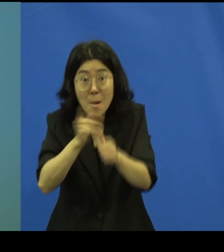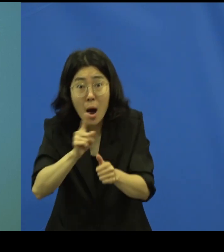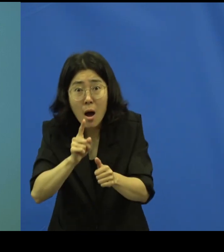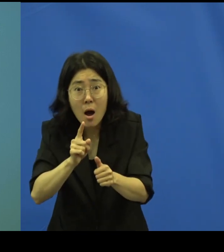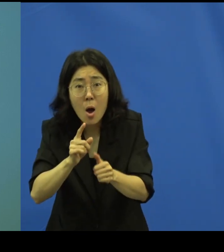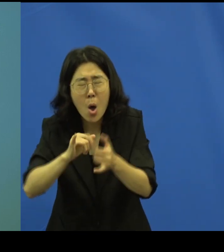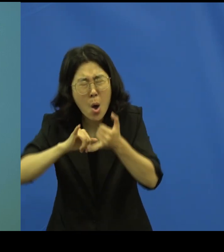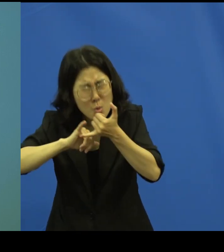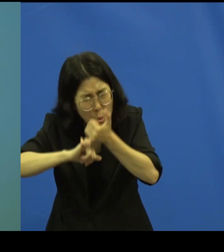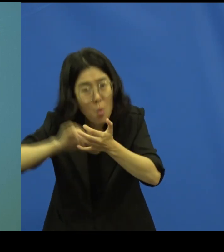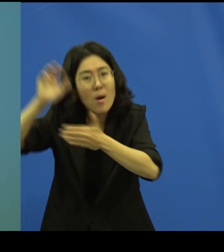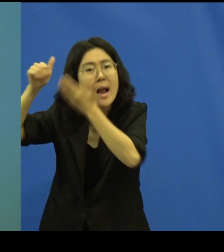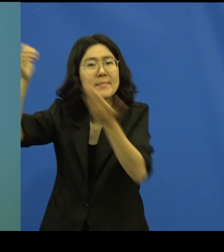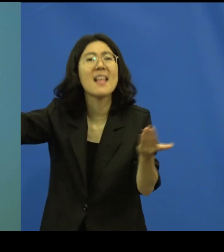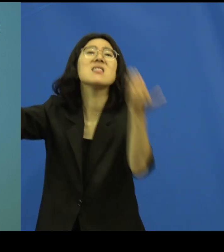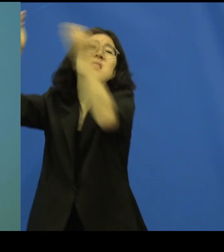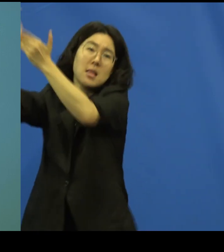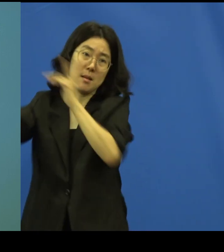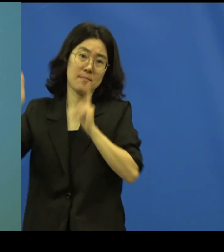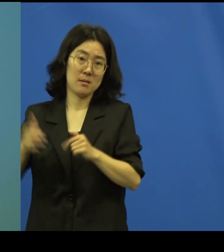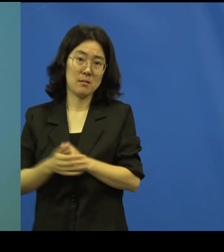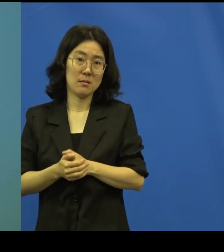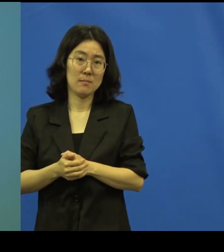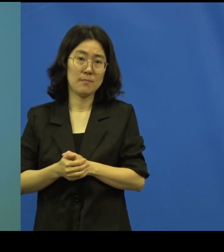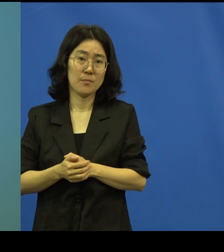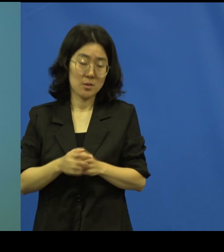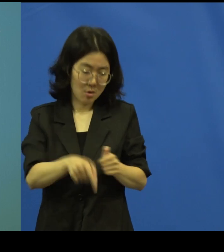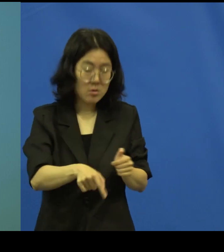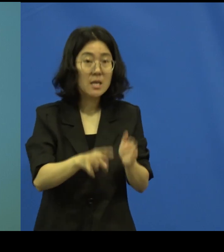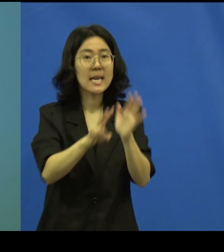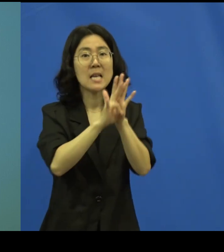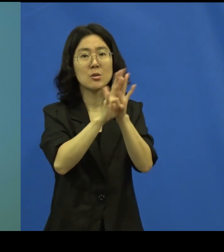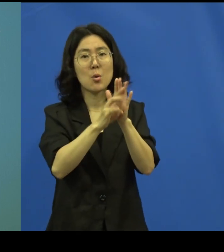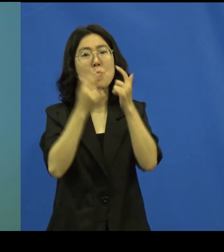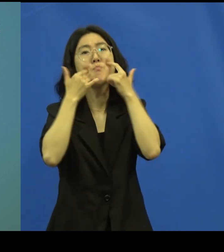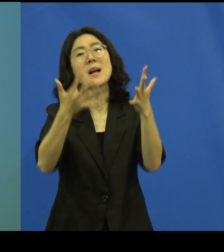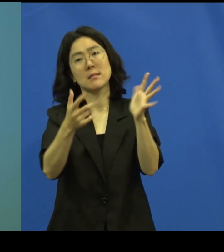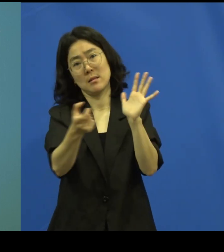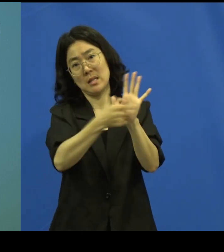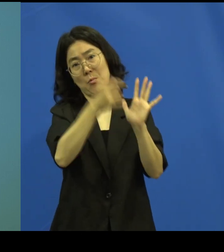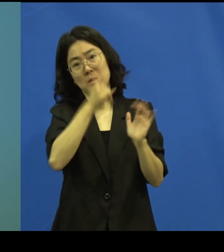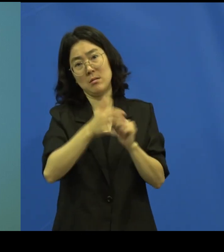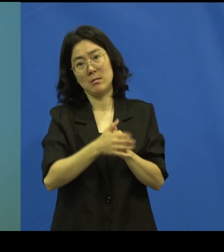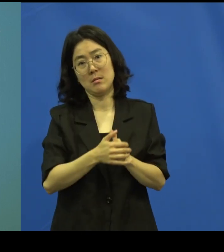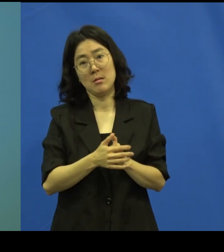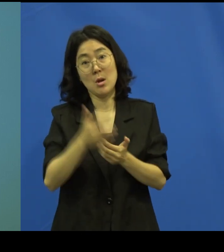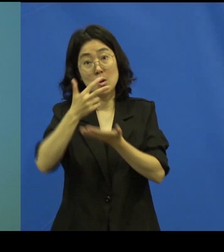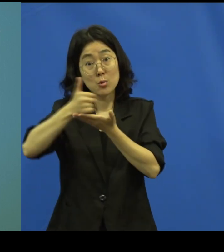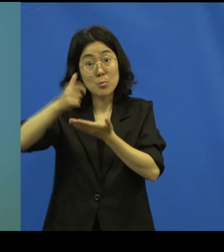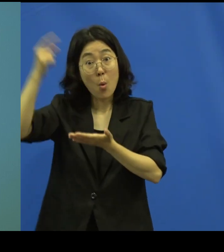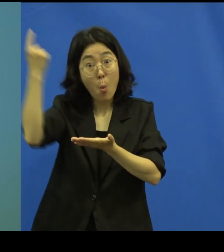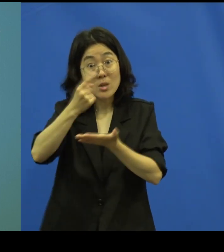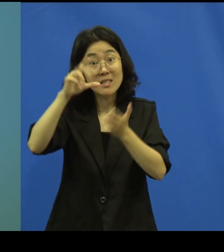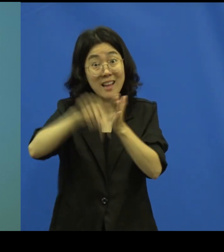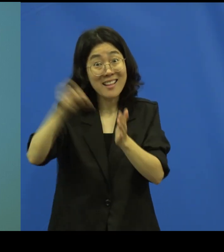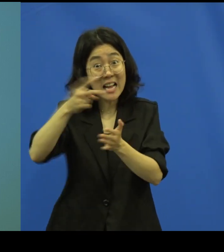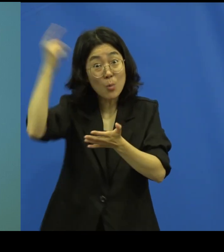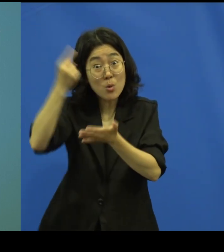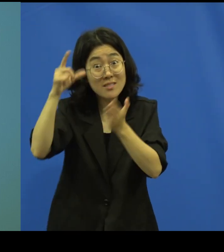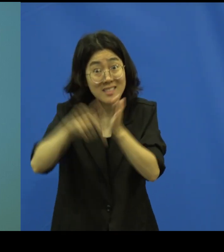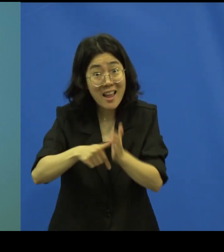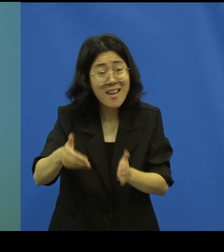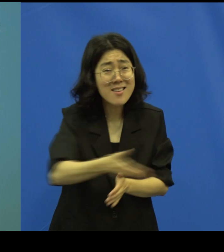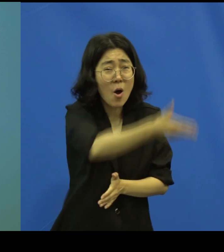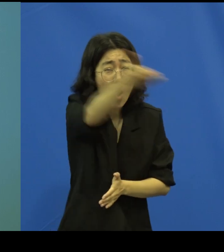그래서 기도는 이루어지지 않는 것처럼 보이지만 반드시 어느 날 주님이 오실 때 우리의